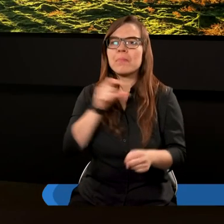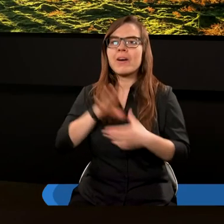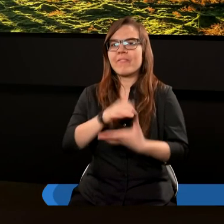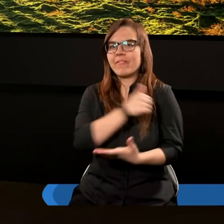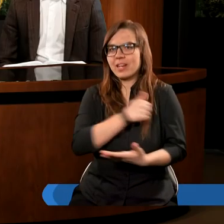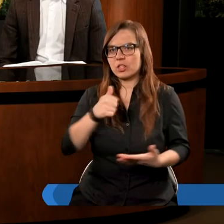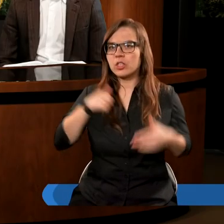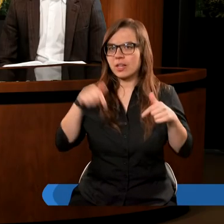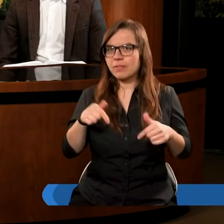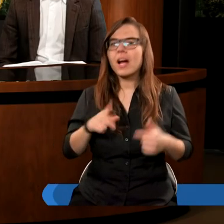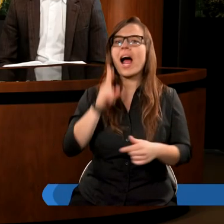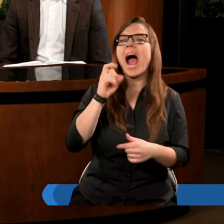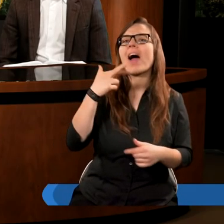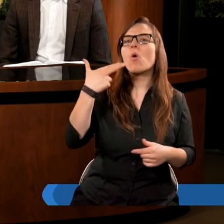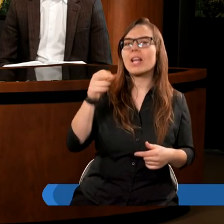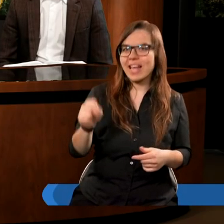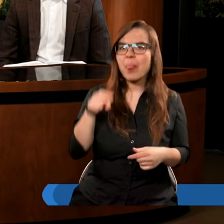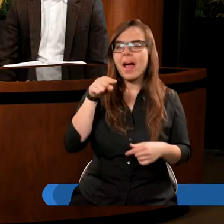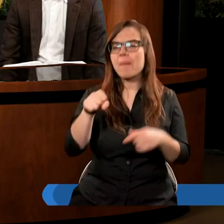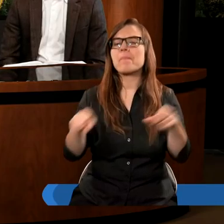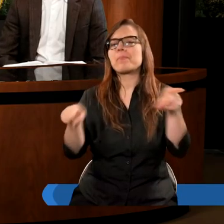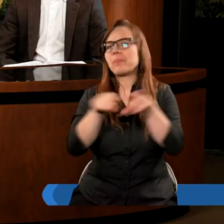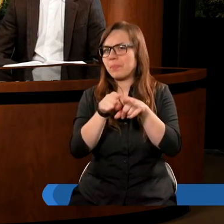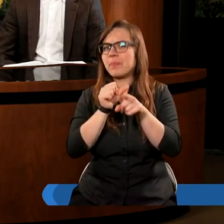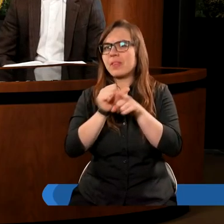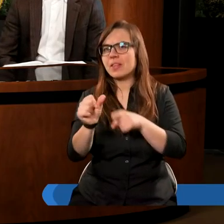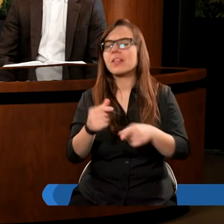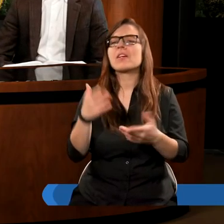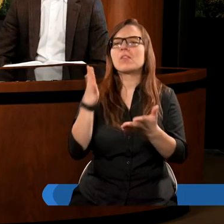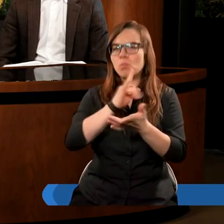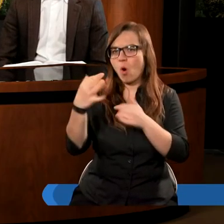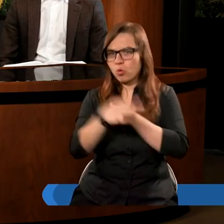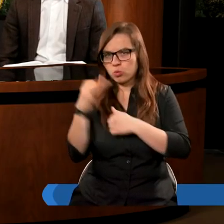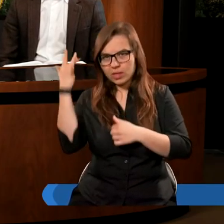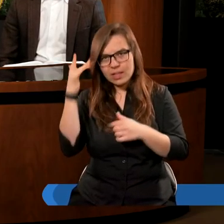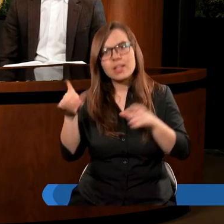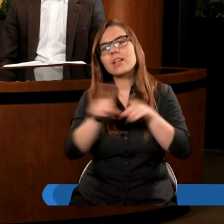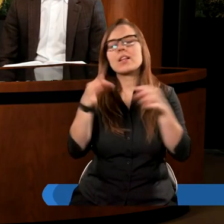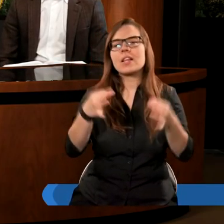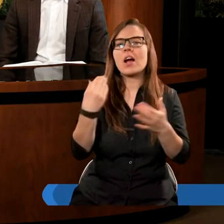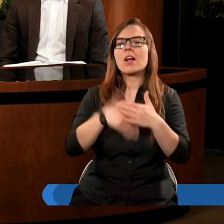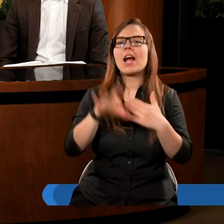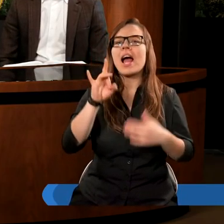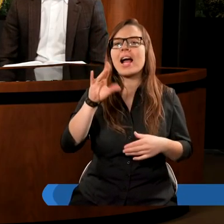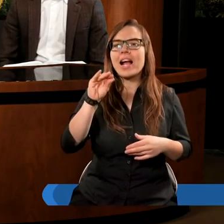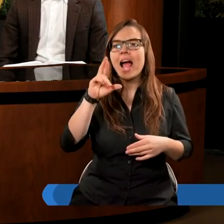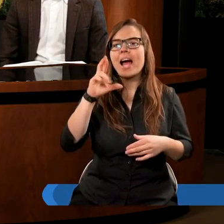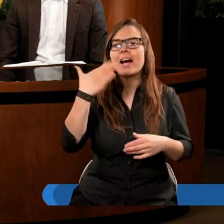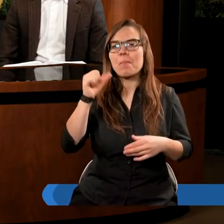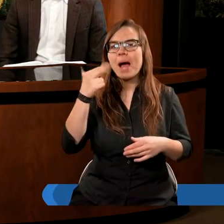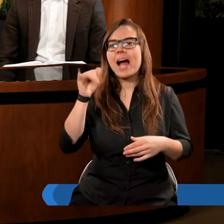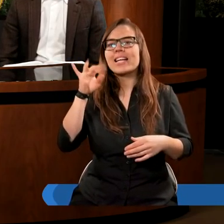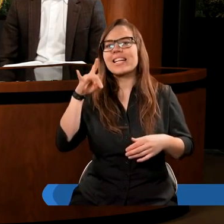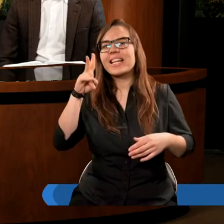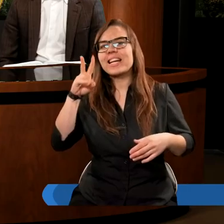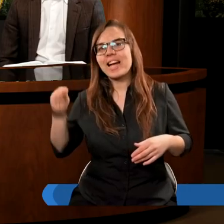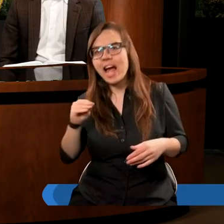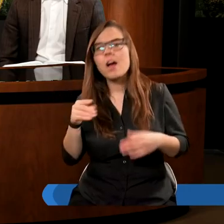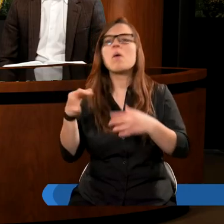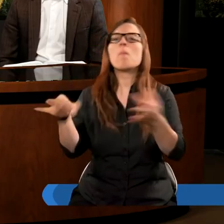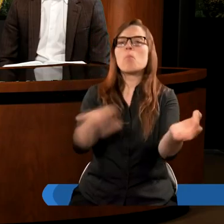Warszawie. Karolina. Karolina jest również po studiach teologicznych oraz skończyła germanistykę. W Kościele